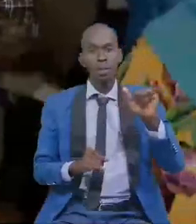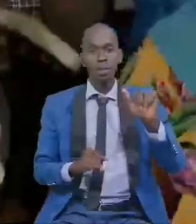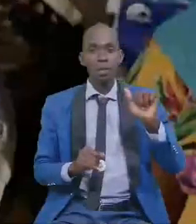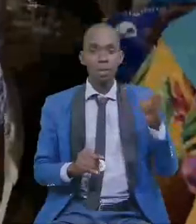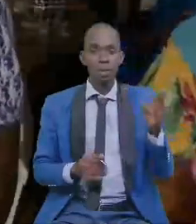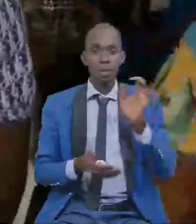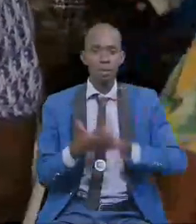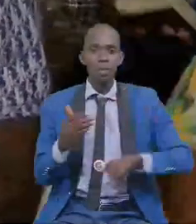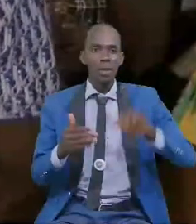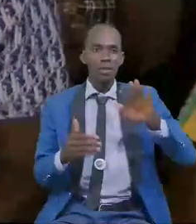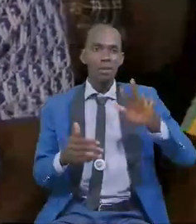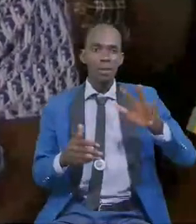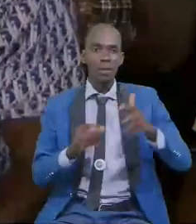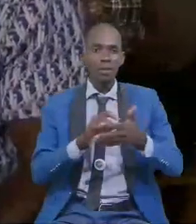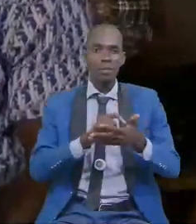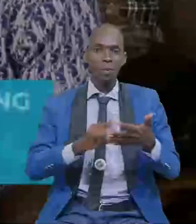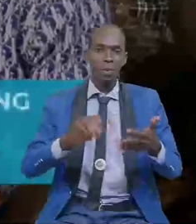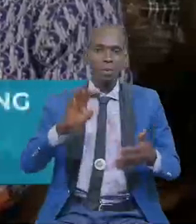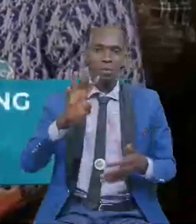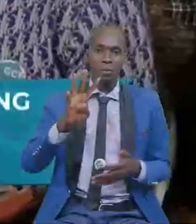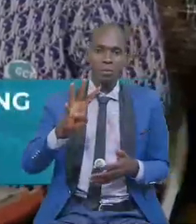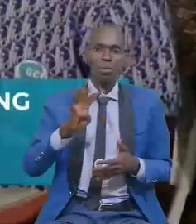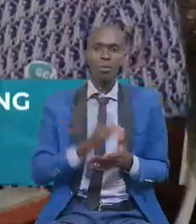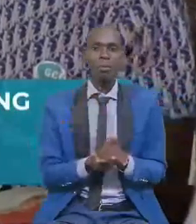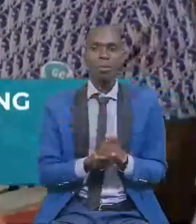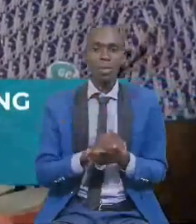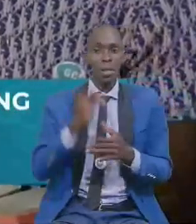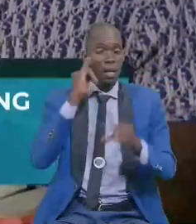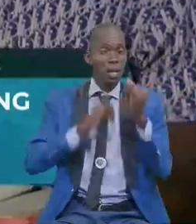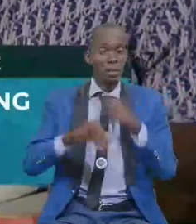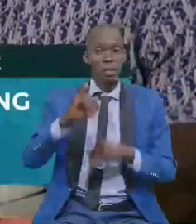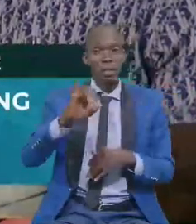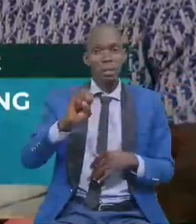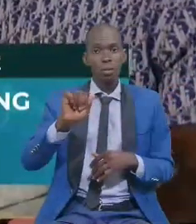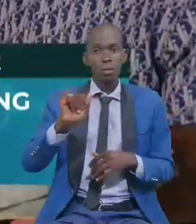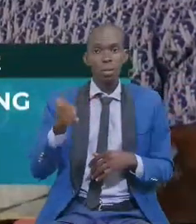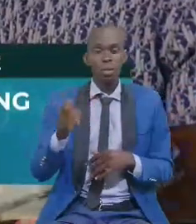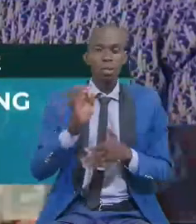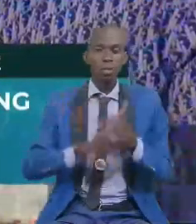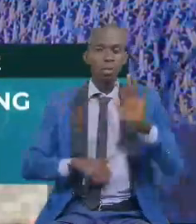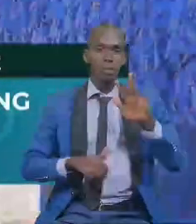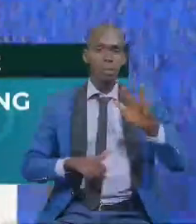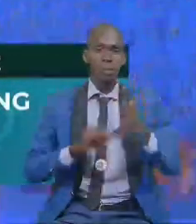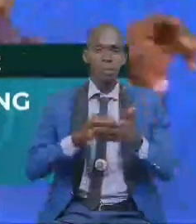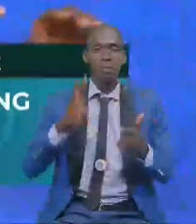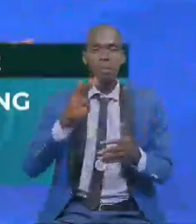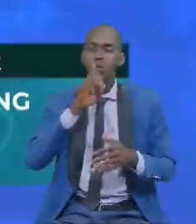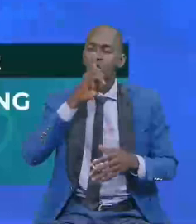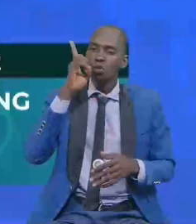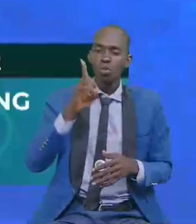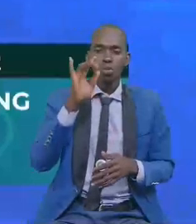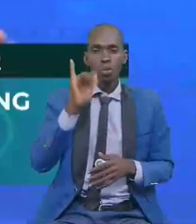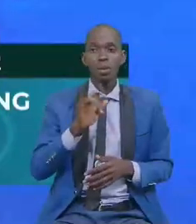Ésaïe 53, verset 4. Ésaïe 53, verset 4. 53, 4.